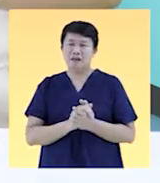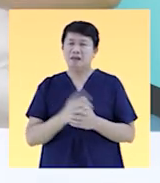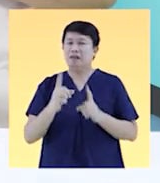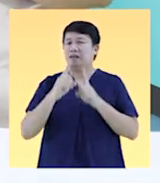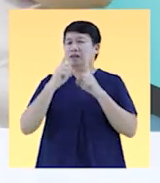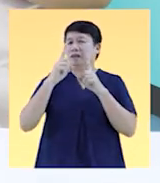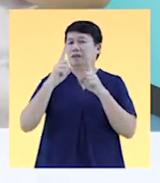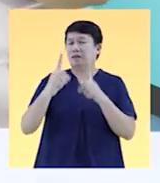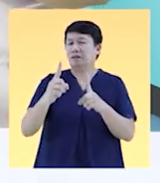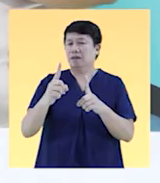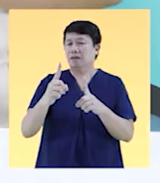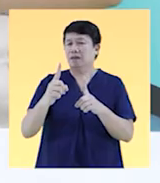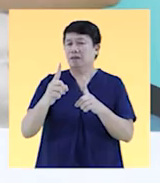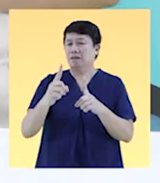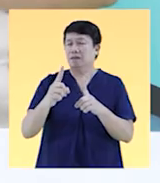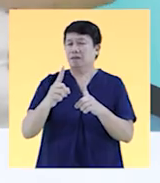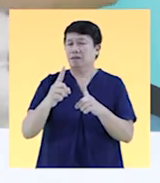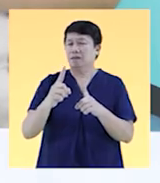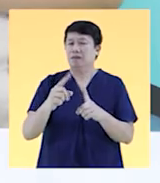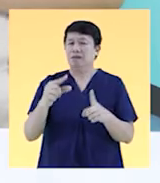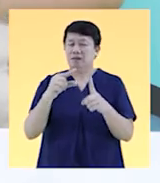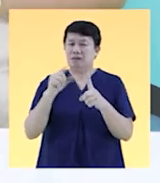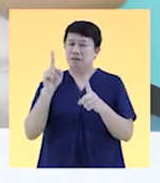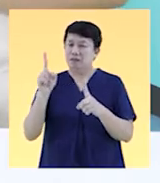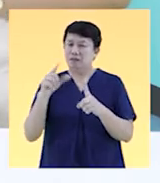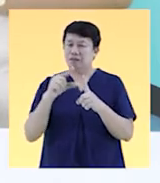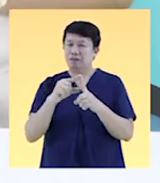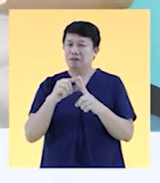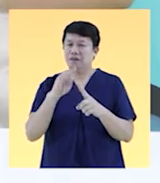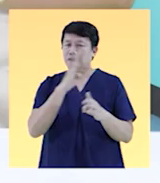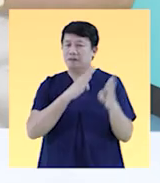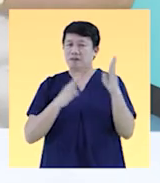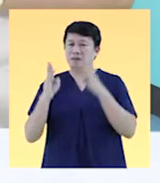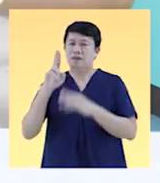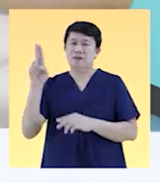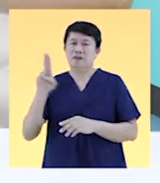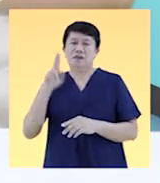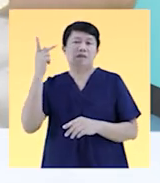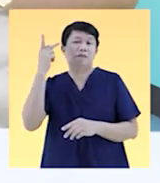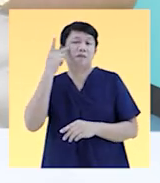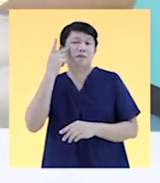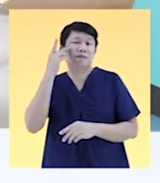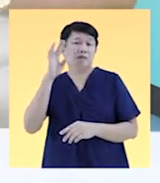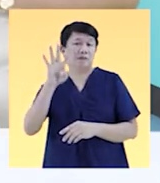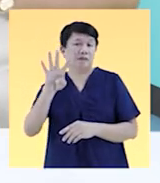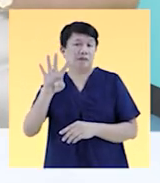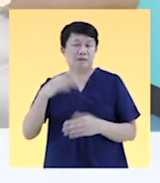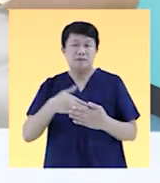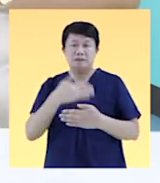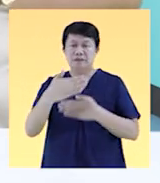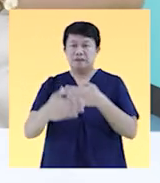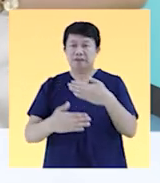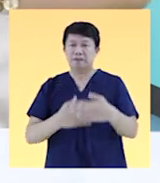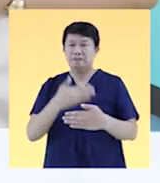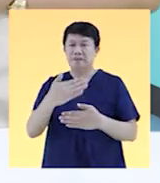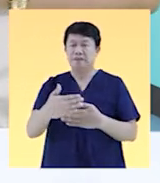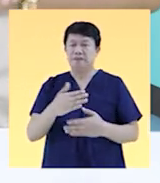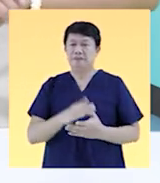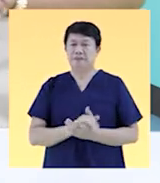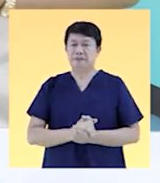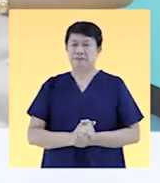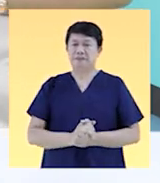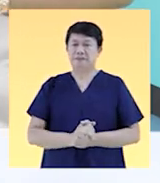Nakakamangha at nakasagot na naman kayo ng isang word problem gamit ang Polya's 4-step